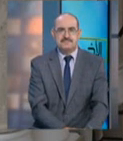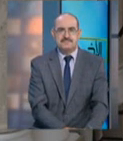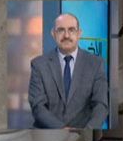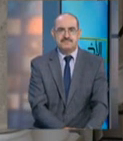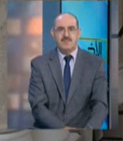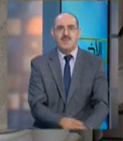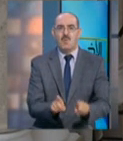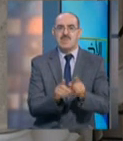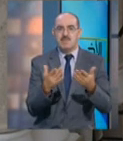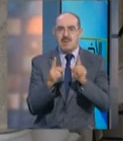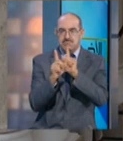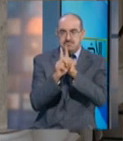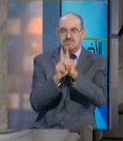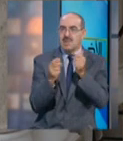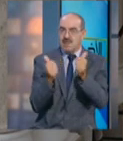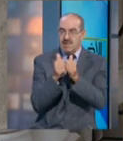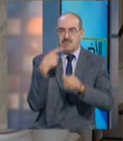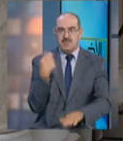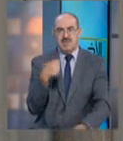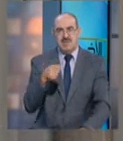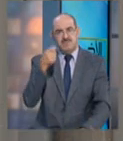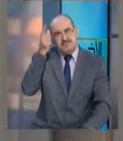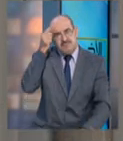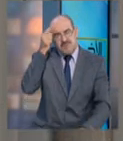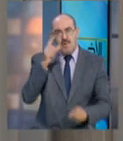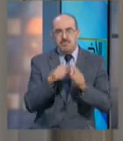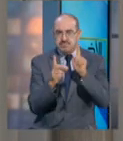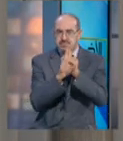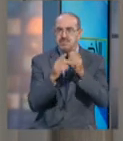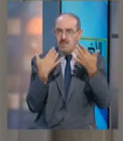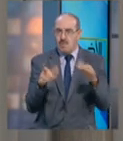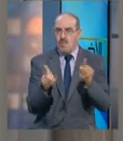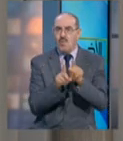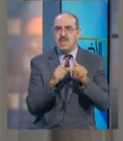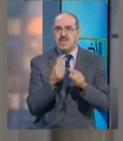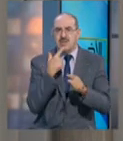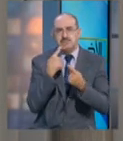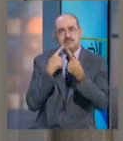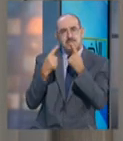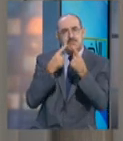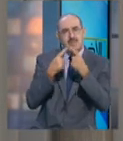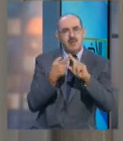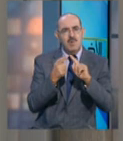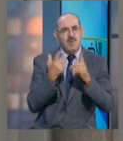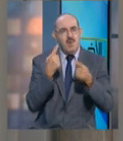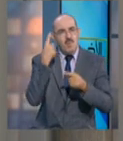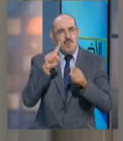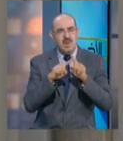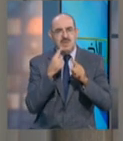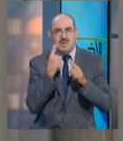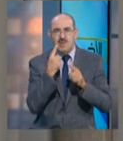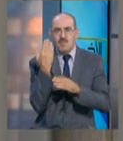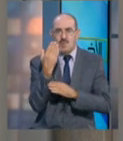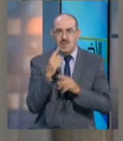كان لدي لقاء مثمر جدا مع سيادة الرئيس، وحديثنا دار على وجه الخصوص حول